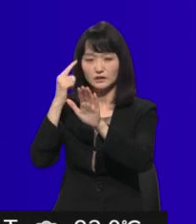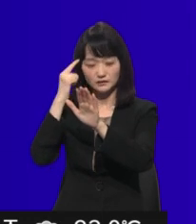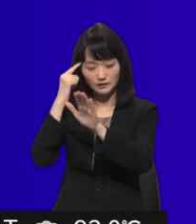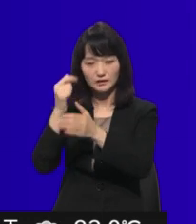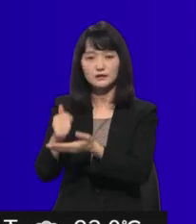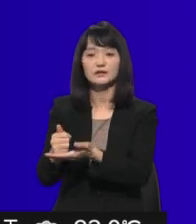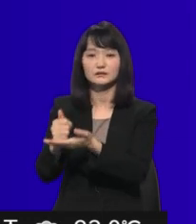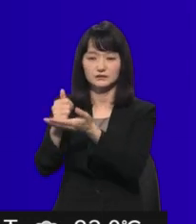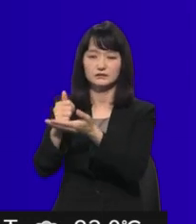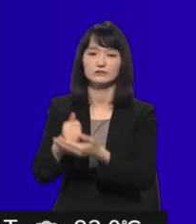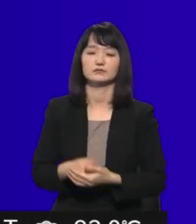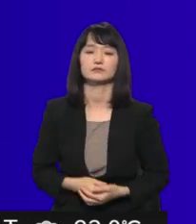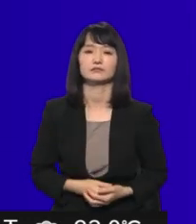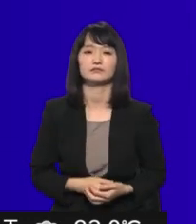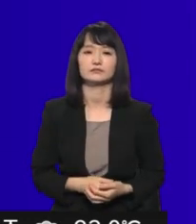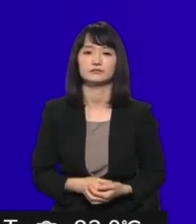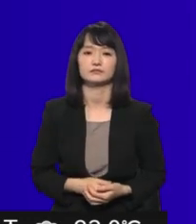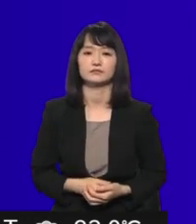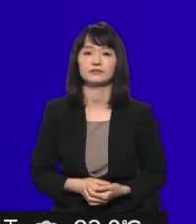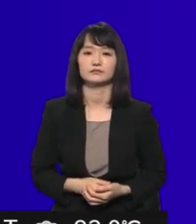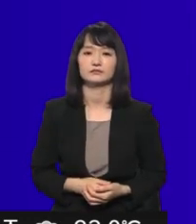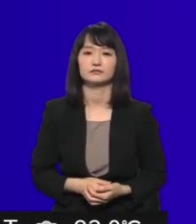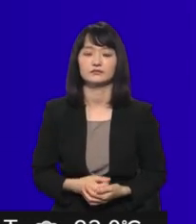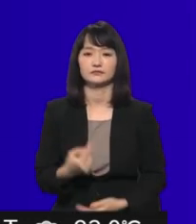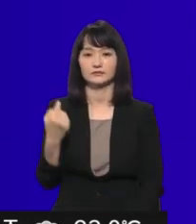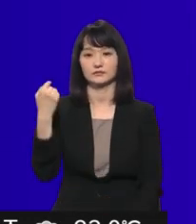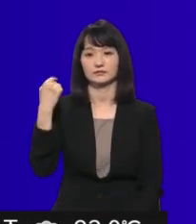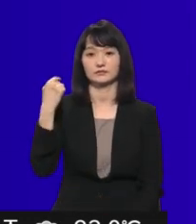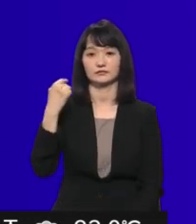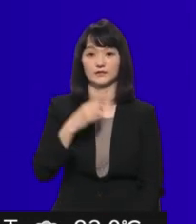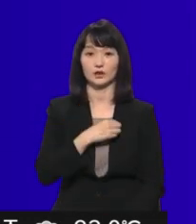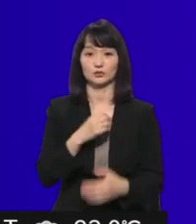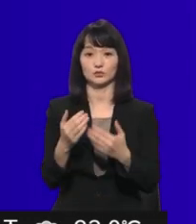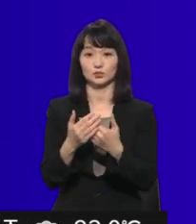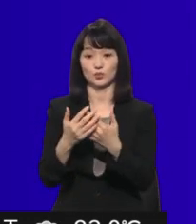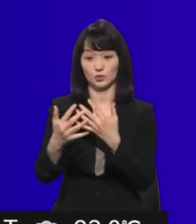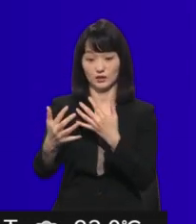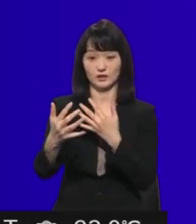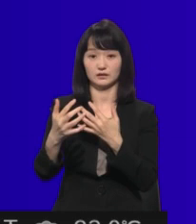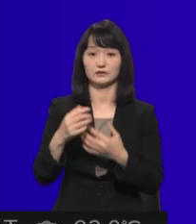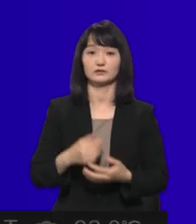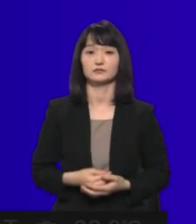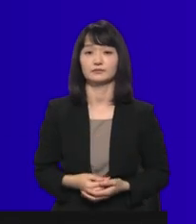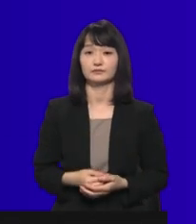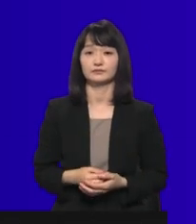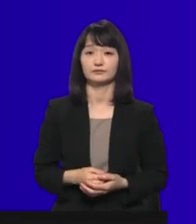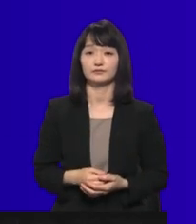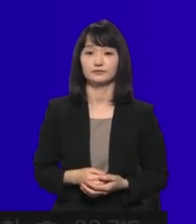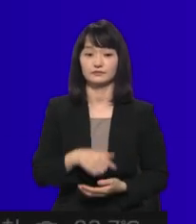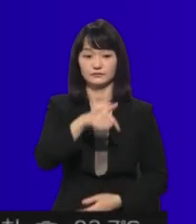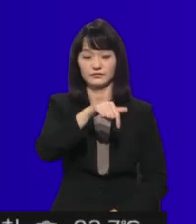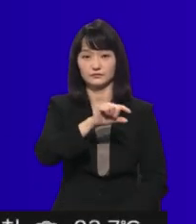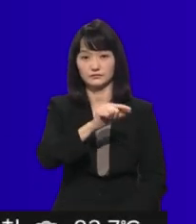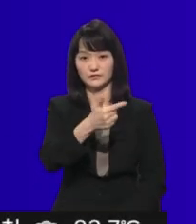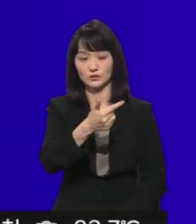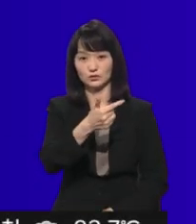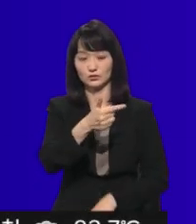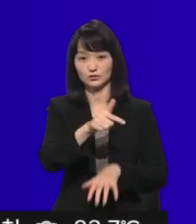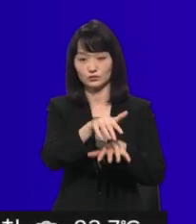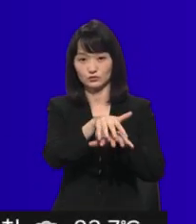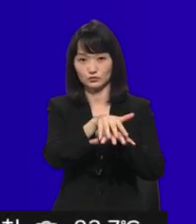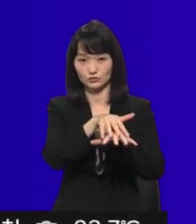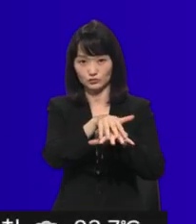청취에 얘기해 보겠습니다 그런데 어제 의총에서 일단 권성동 체제를